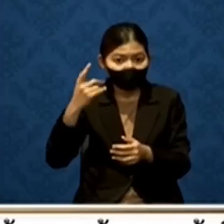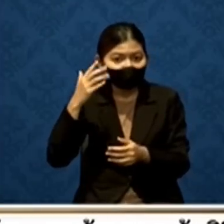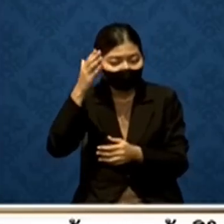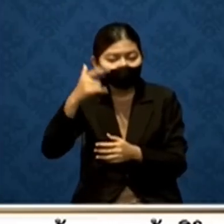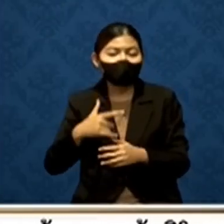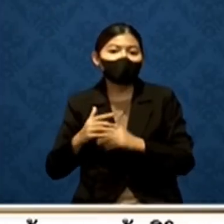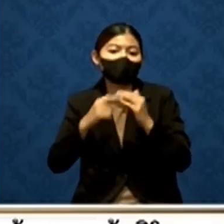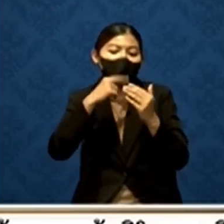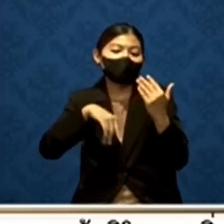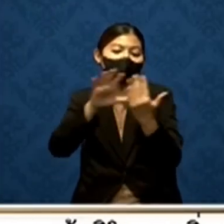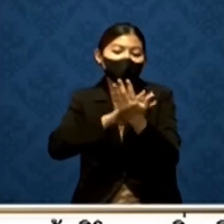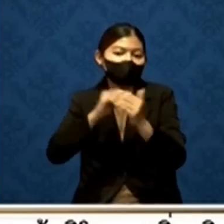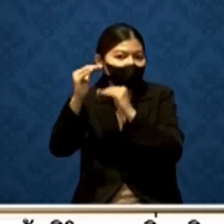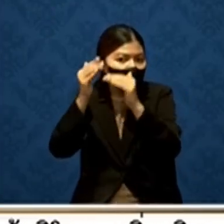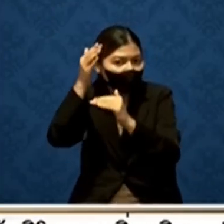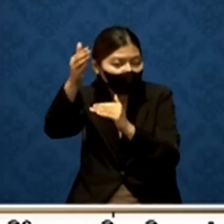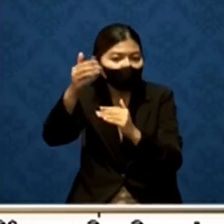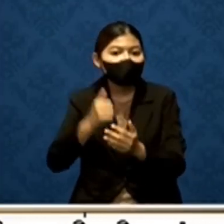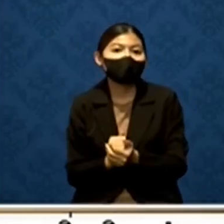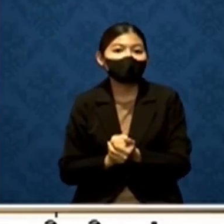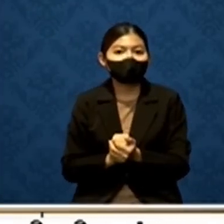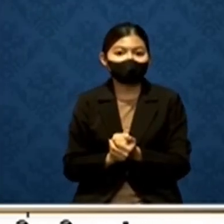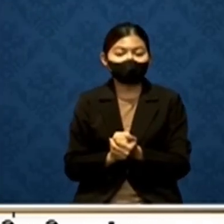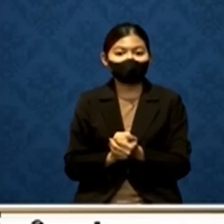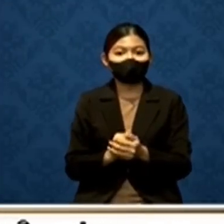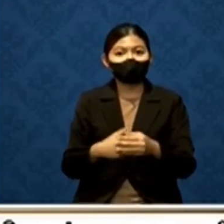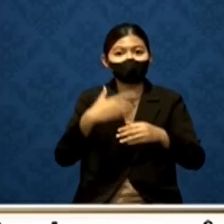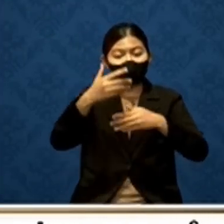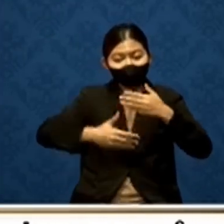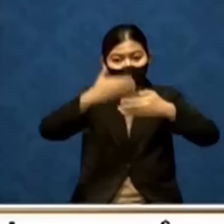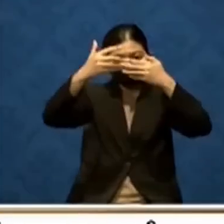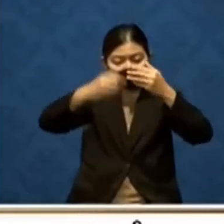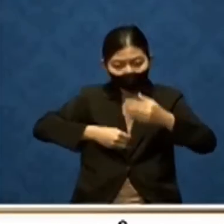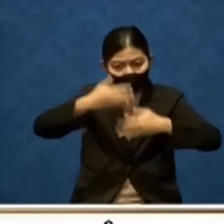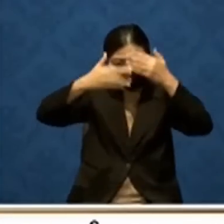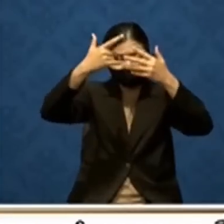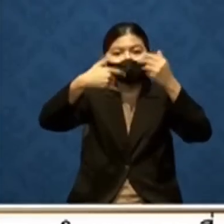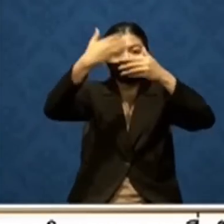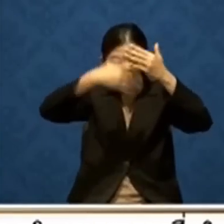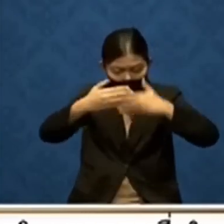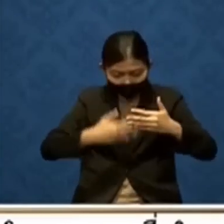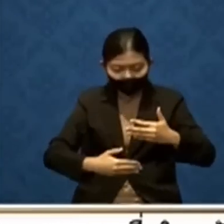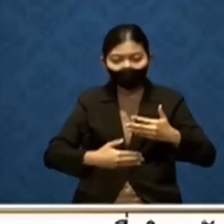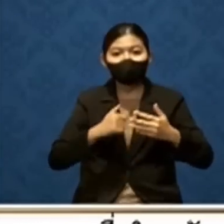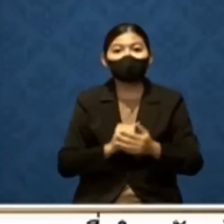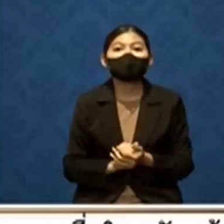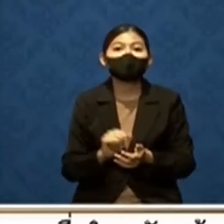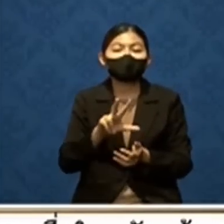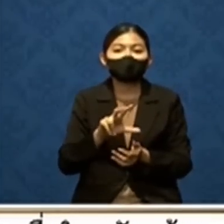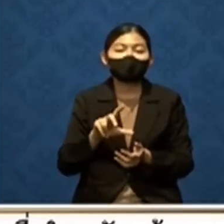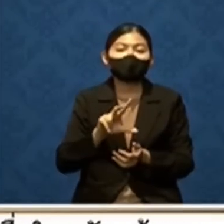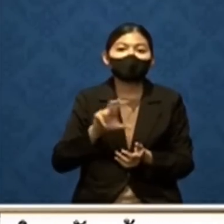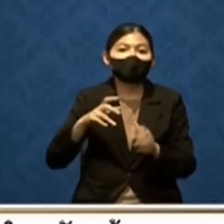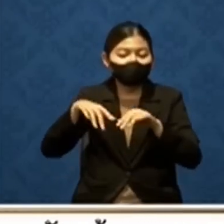ตของ Messiahจากบรงล่างใหเปลางข้บนครัSME 3 ลาลทั่วประเทศคือความหวงของก